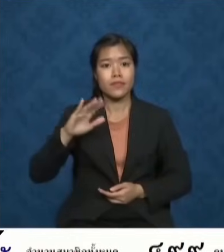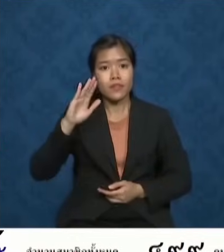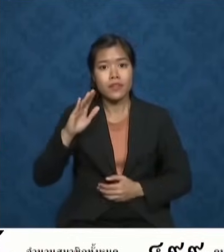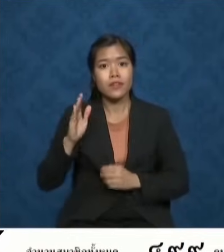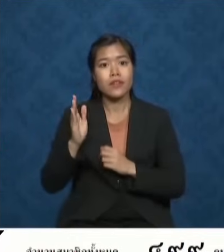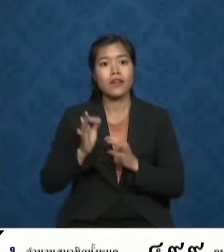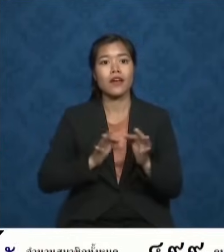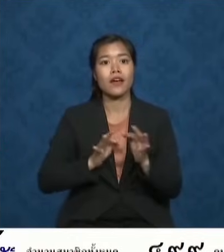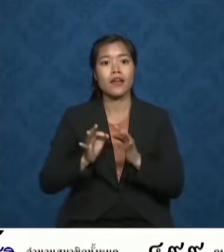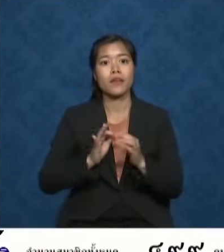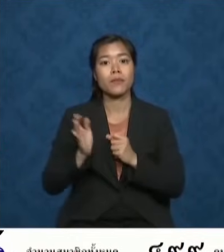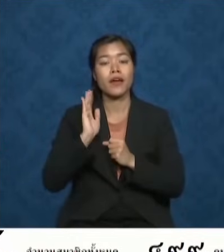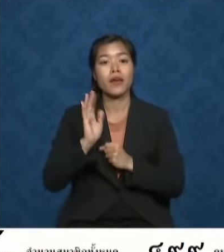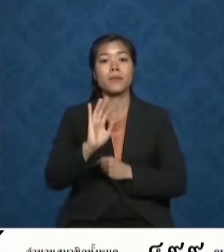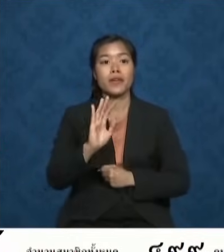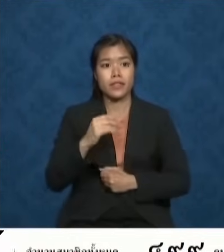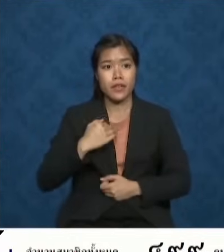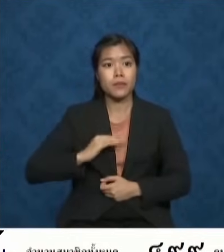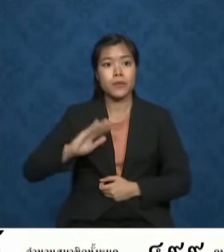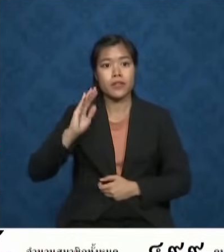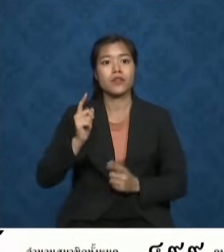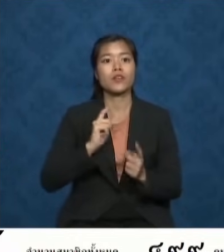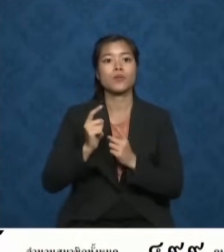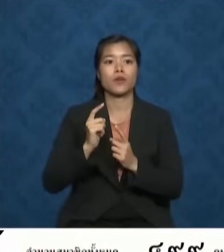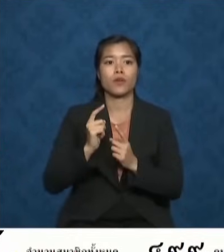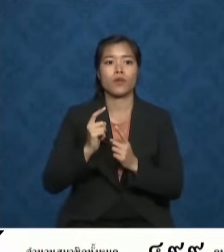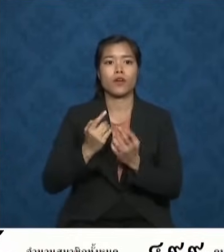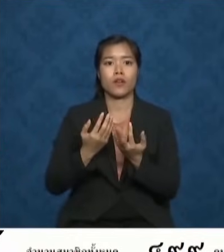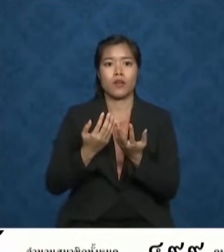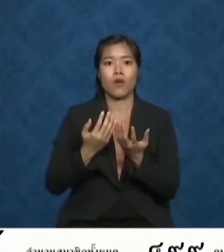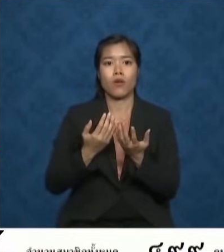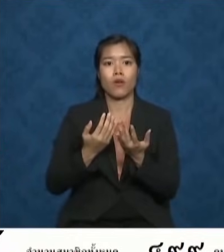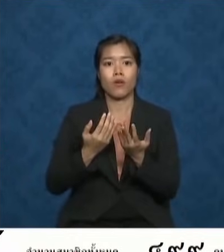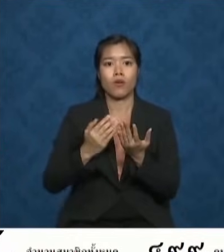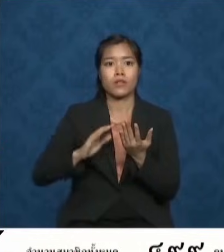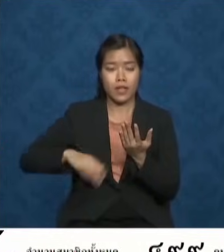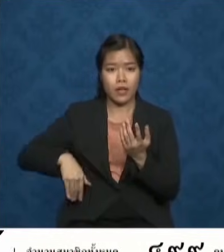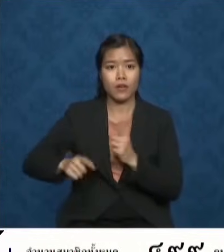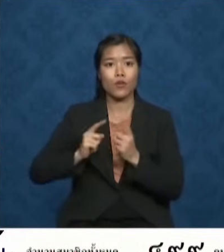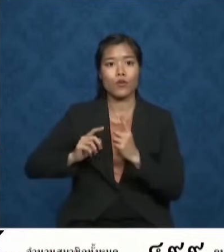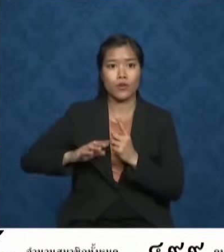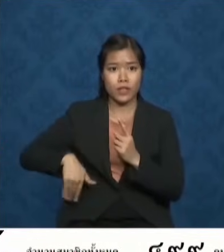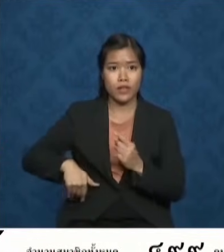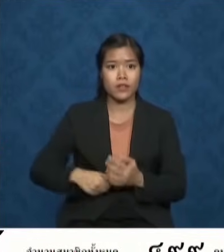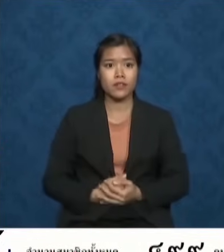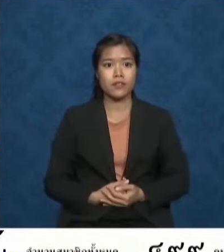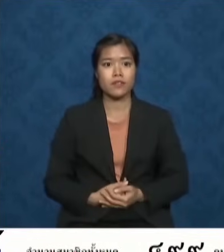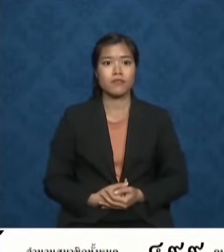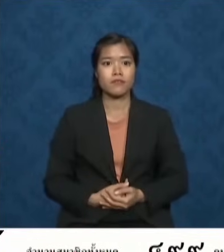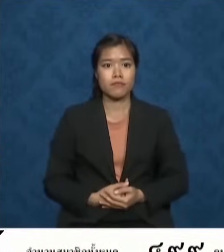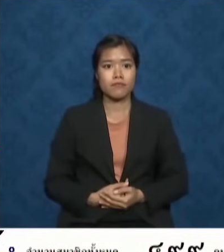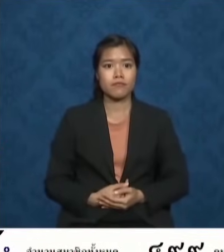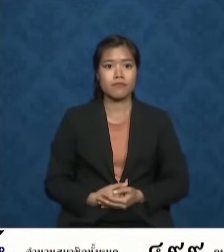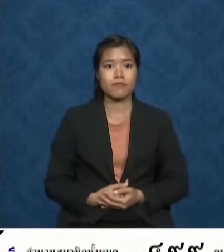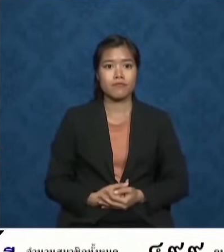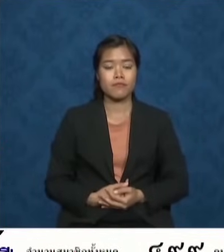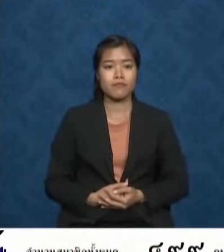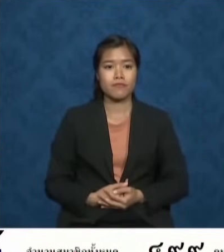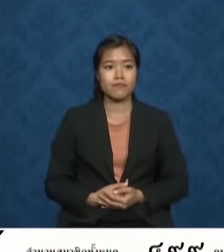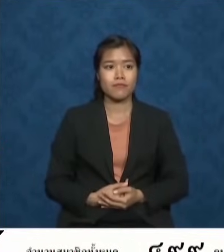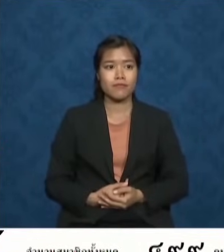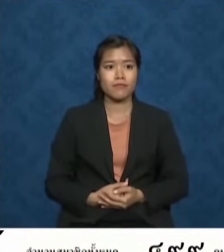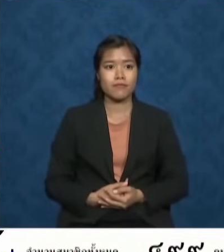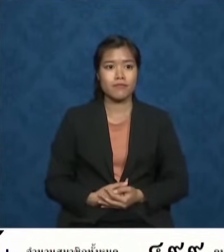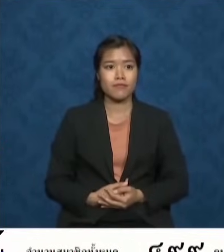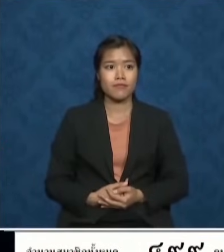ภิปรายนะครับก็เดี๋ยวไปคุยกันหลังบัลลังก์นะฮะเดี๋ยวคุยกันหลังบัลลังก์นะ ครับ ครับ ขอบคุณ